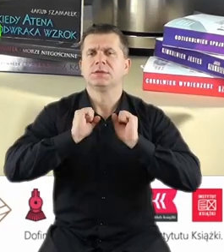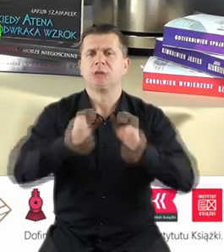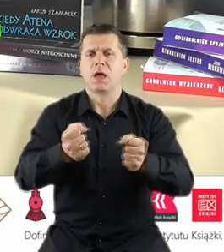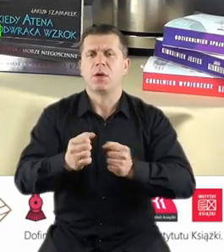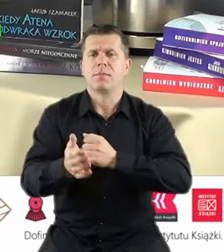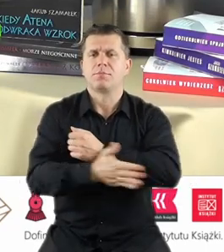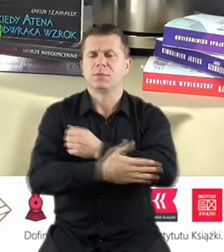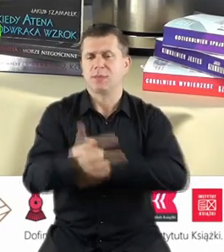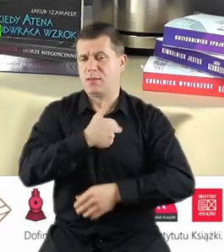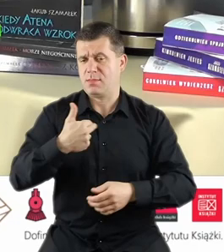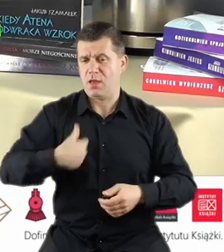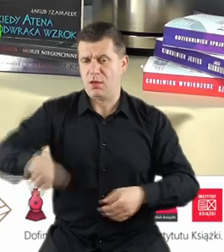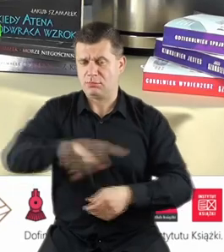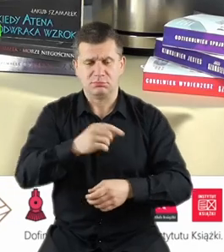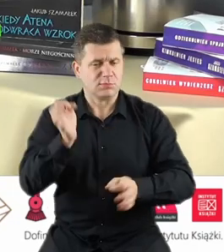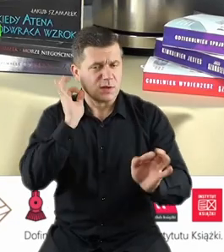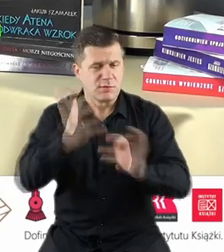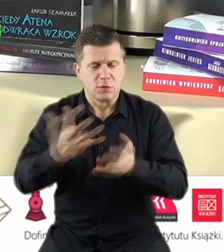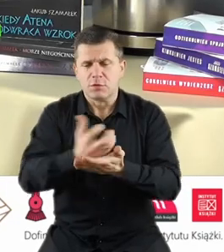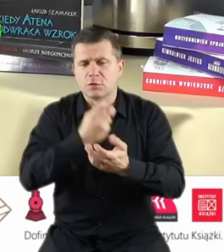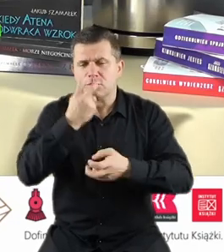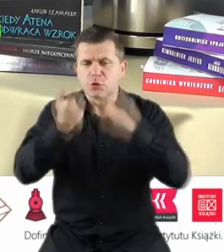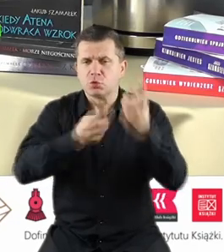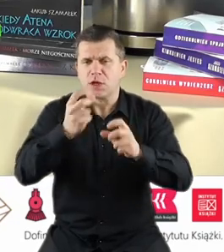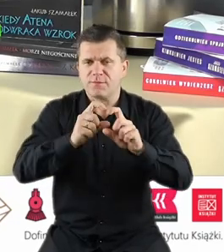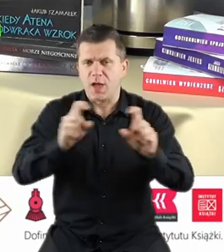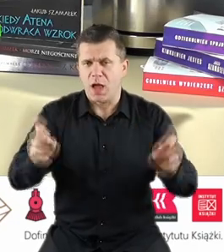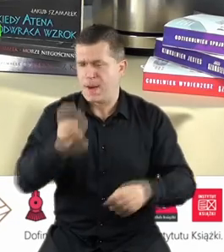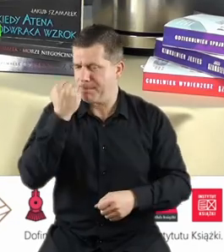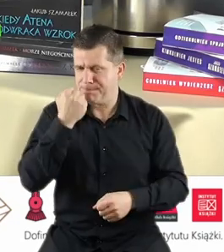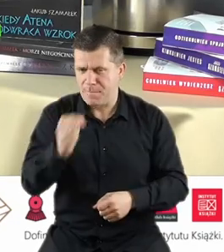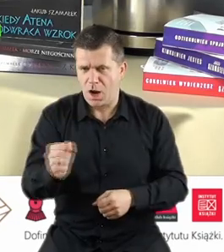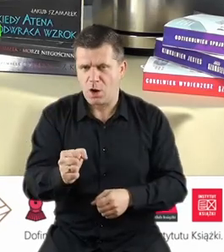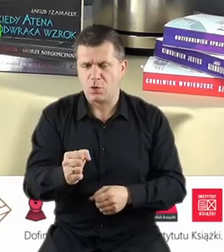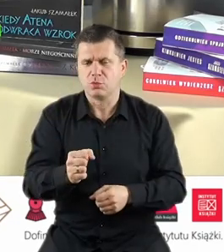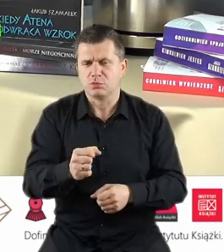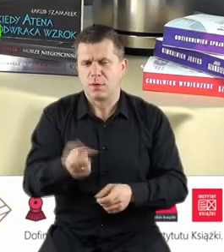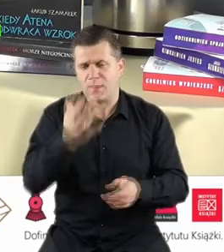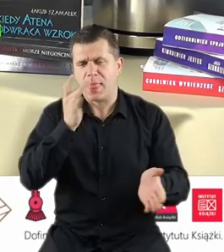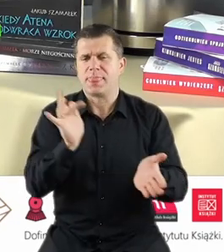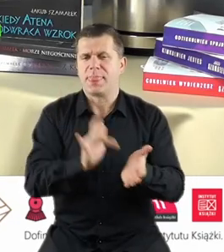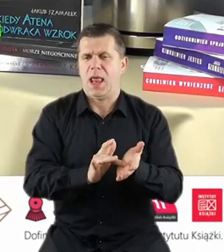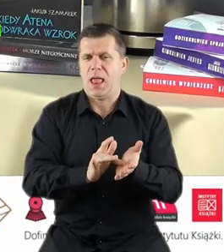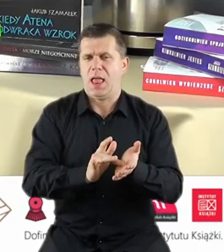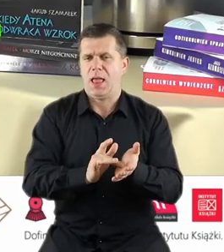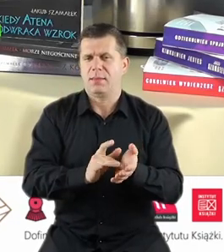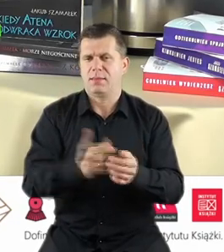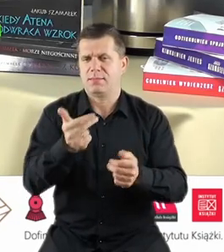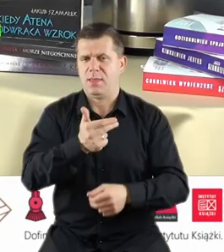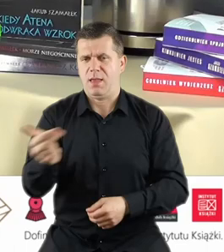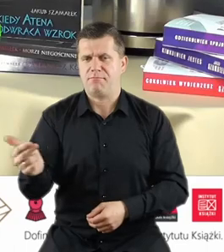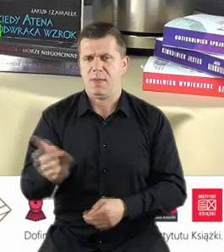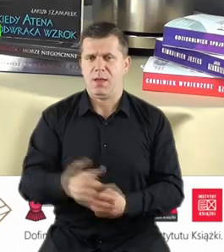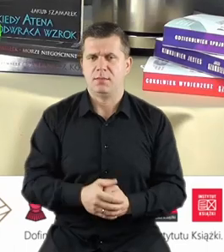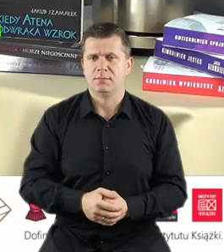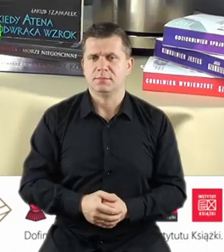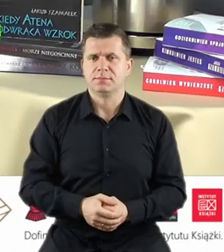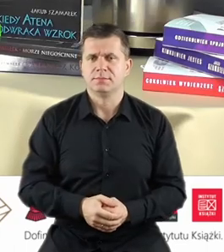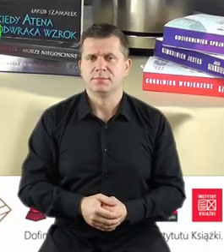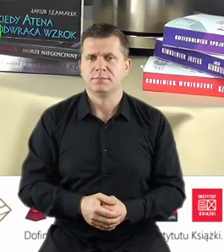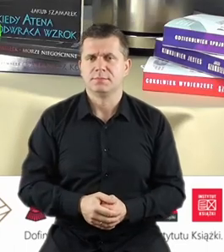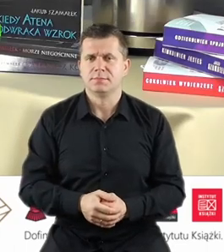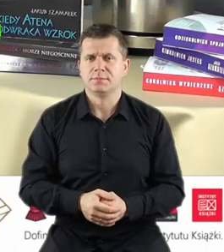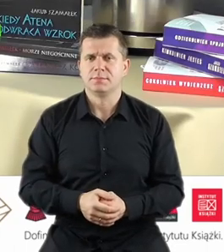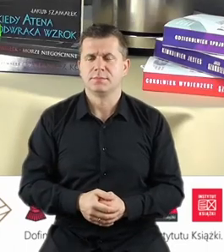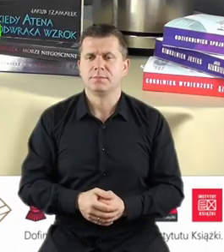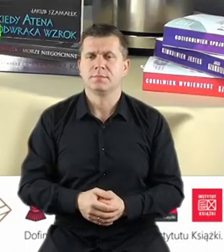naszych danych z wyszukiwarki, no to jest właśnie bardzo, bardzo śliski temat. No bo z jednej strony oczywiście, gdybym ja miał